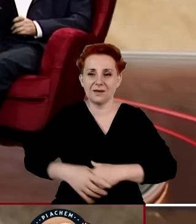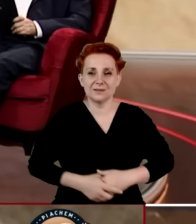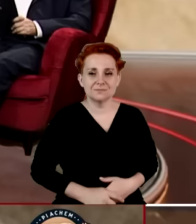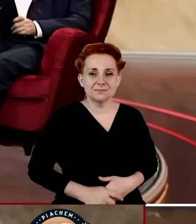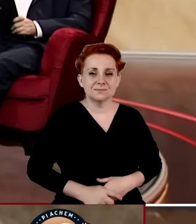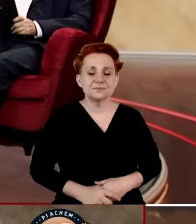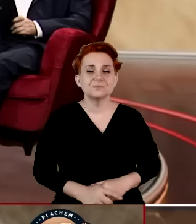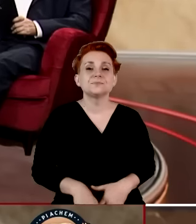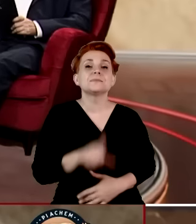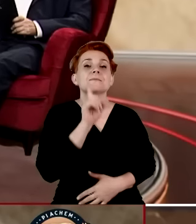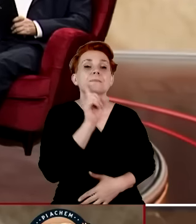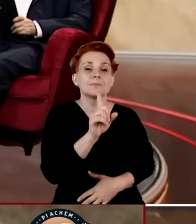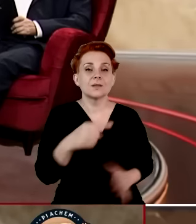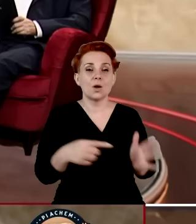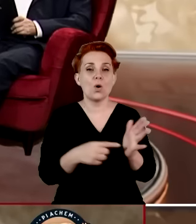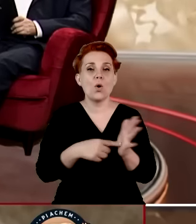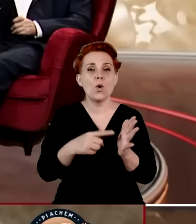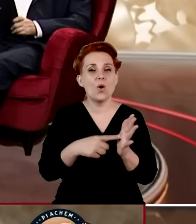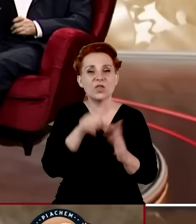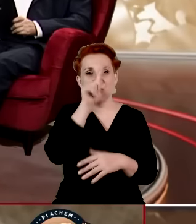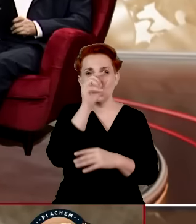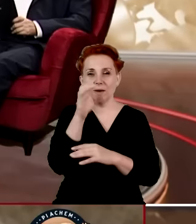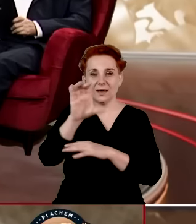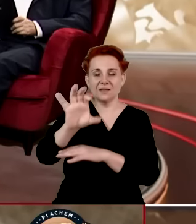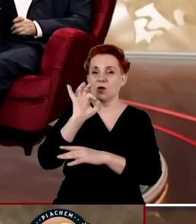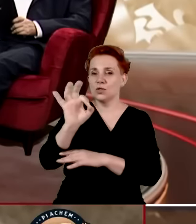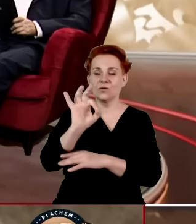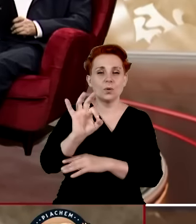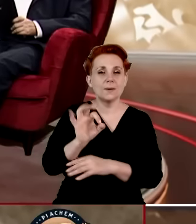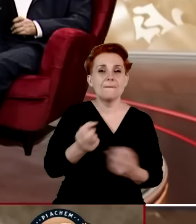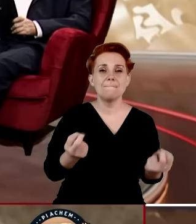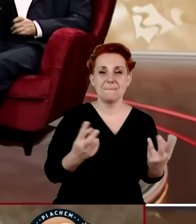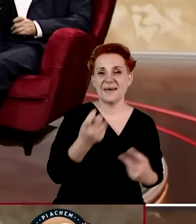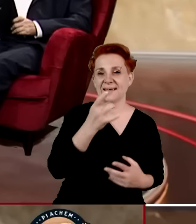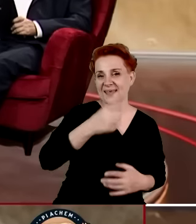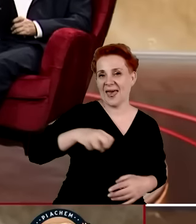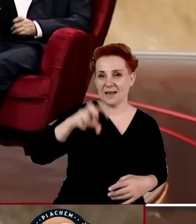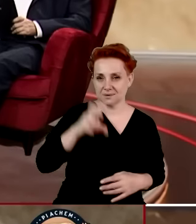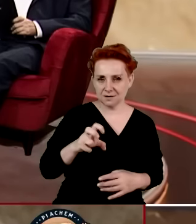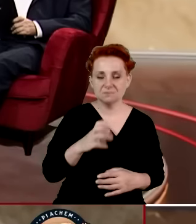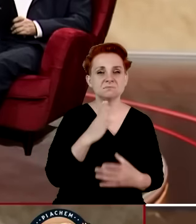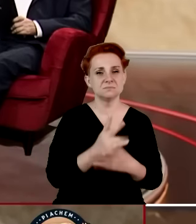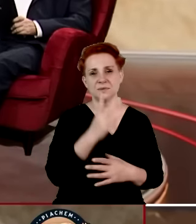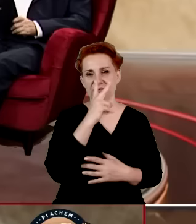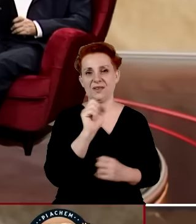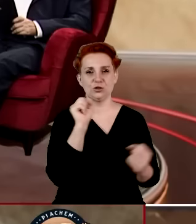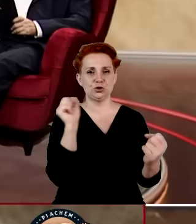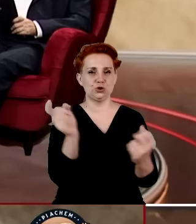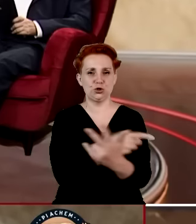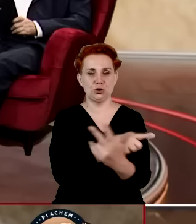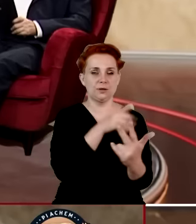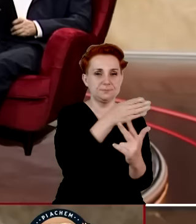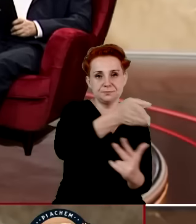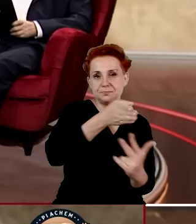Natomiast w tym tweecie pana mecenasa Giertycha to już widać takie trzy strategie są teraz